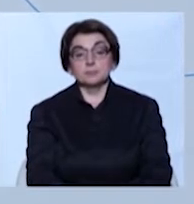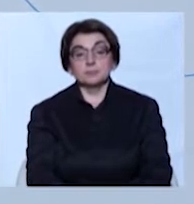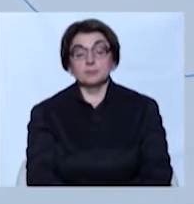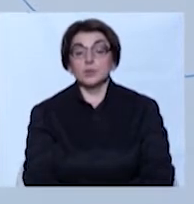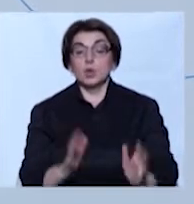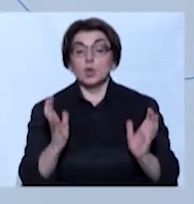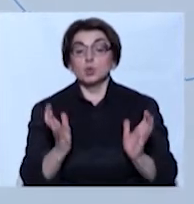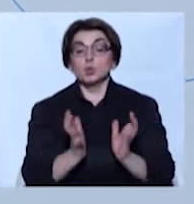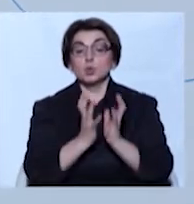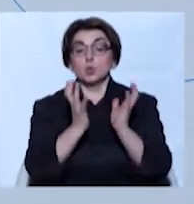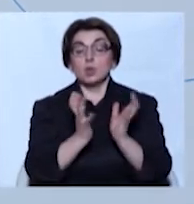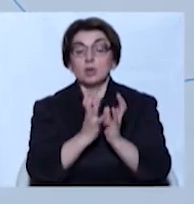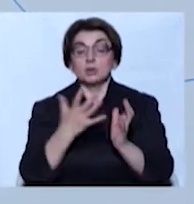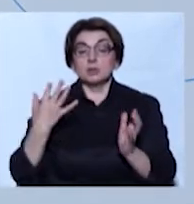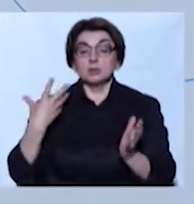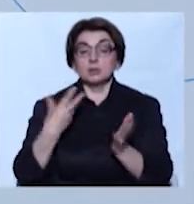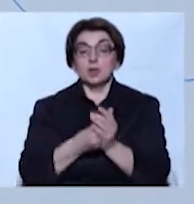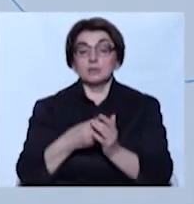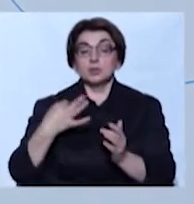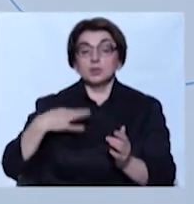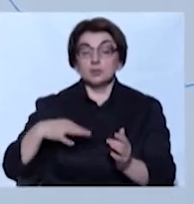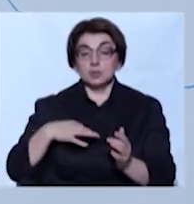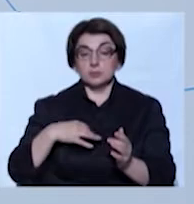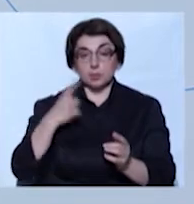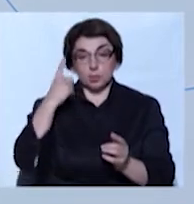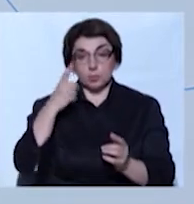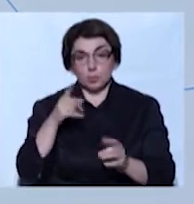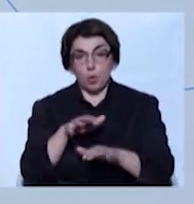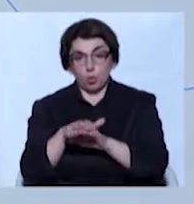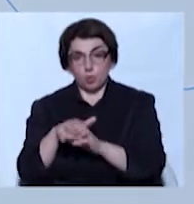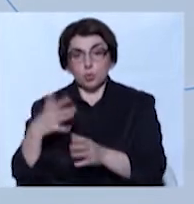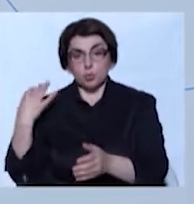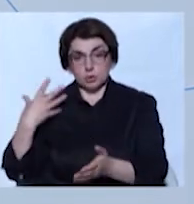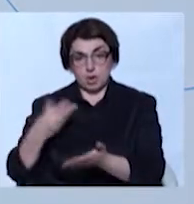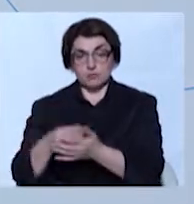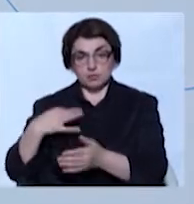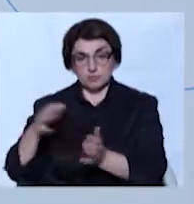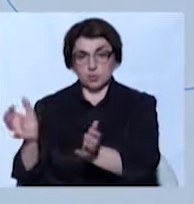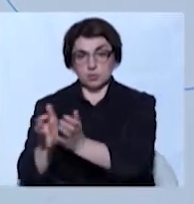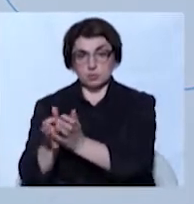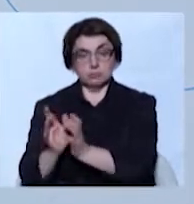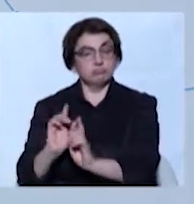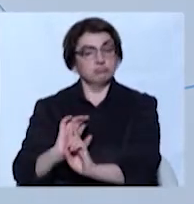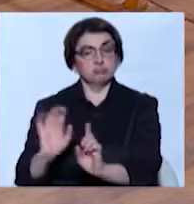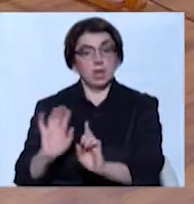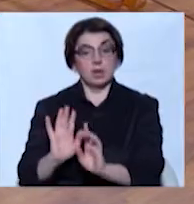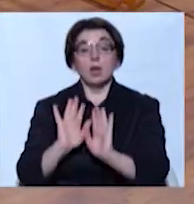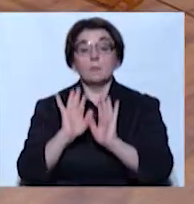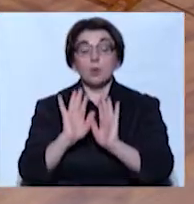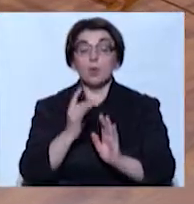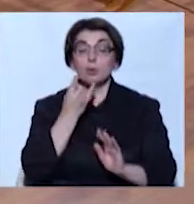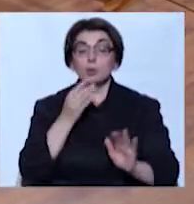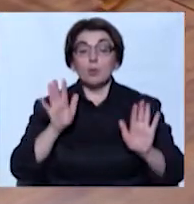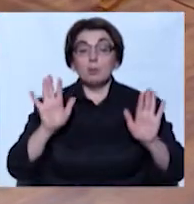ზრუნავენ შთამომავლობაზე. ქვეწარმავლები ზრუნავენ შთამომავლობაზე. რა თქმა უნდა, არა. შთამომავლობაზე ფრინველები